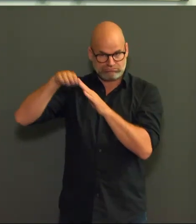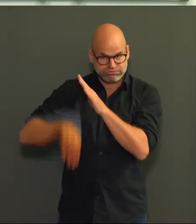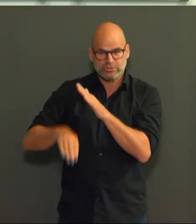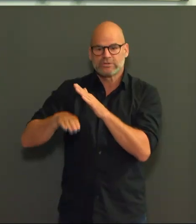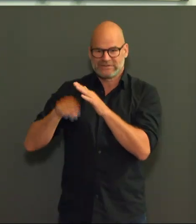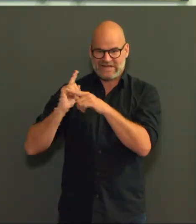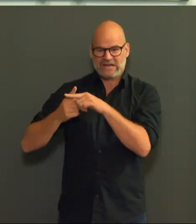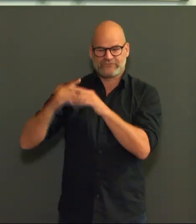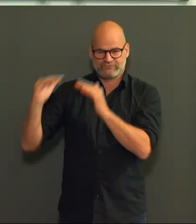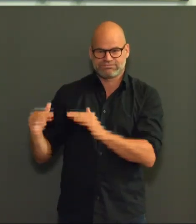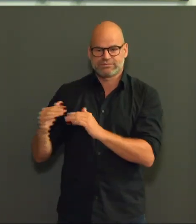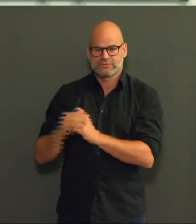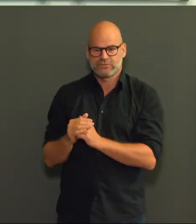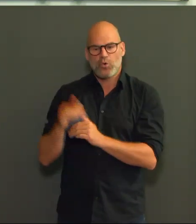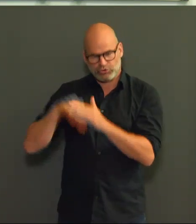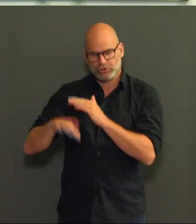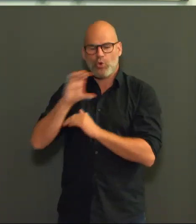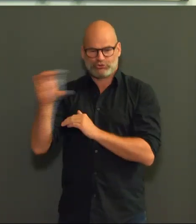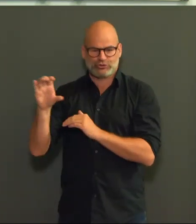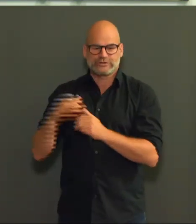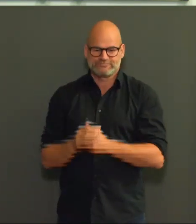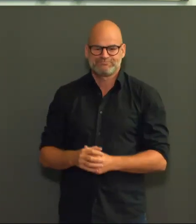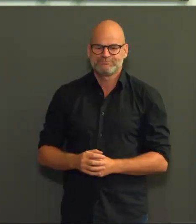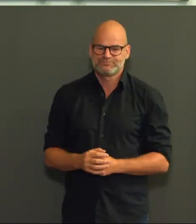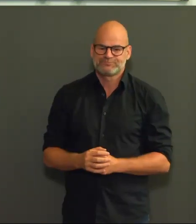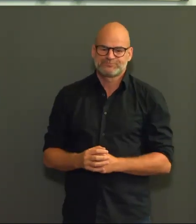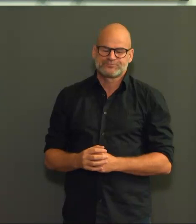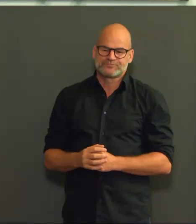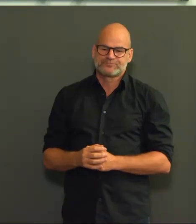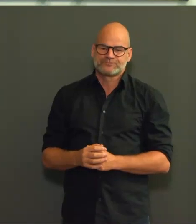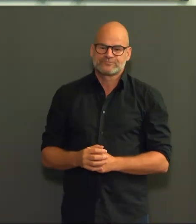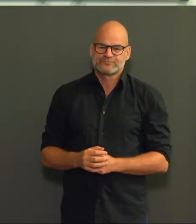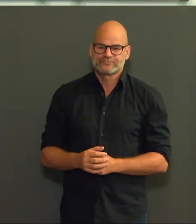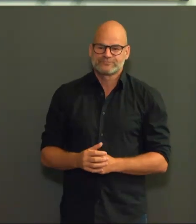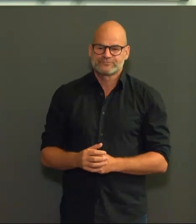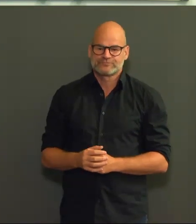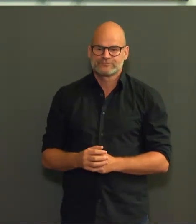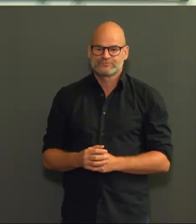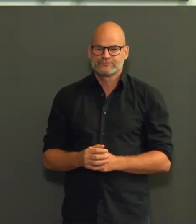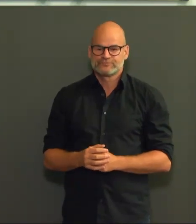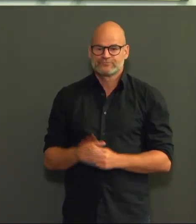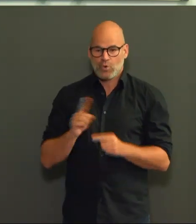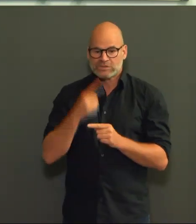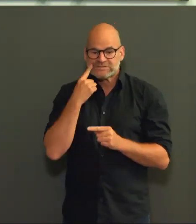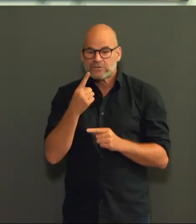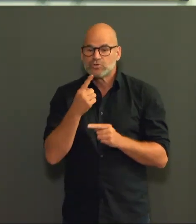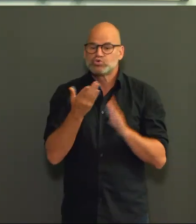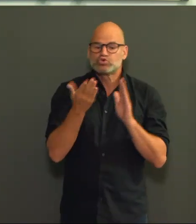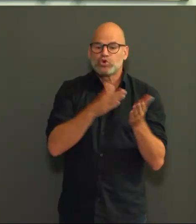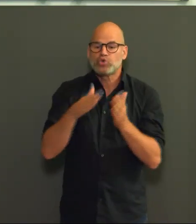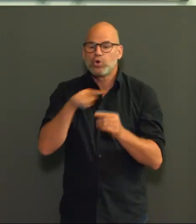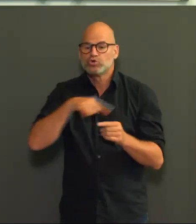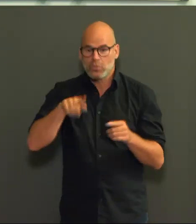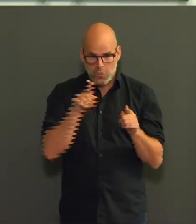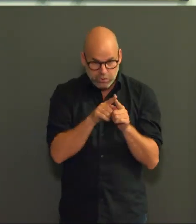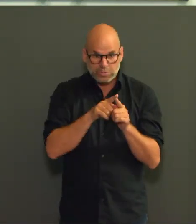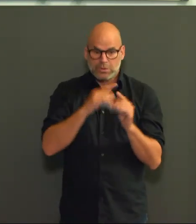Ook de overlijdens blijven afnemen. Gemiddeld vielen er de afgelopen week 7 overlijdens per dag te